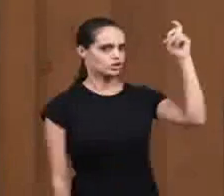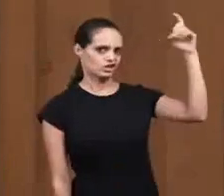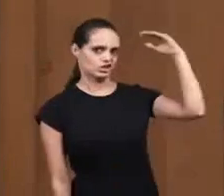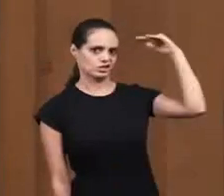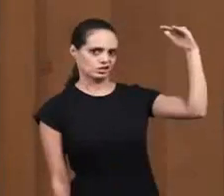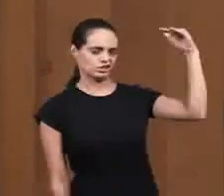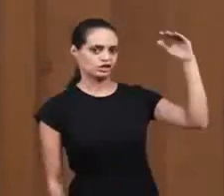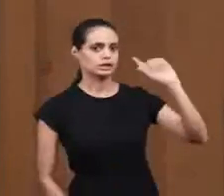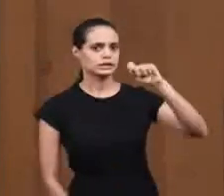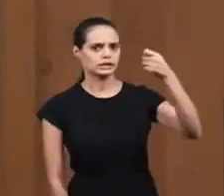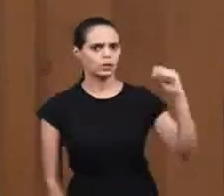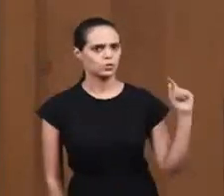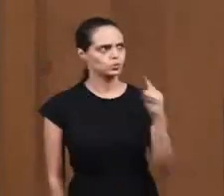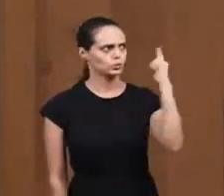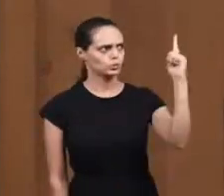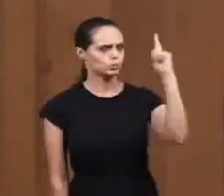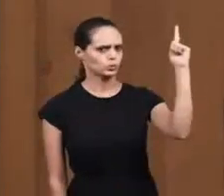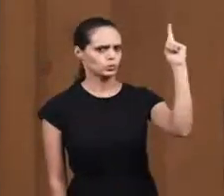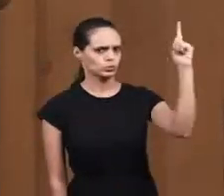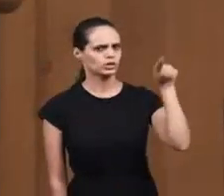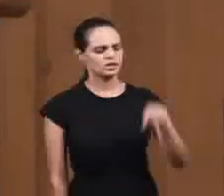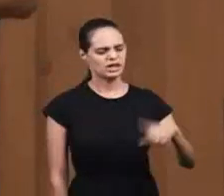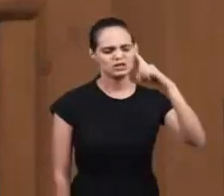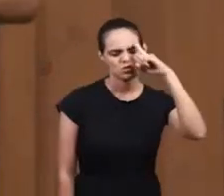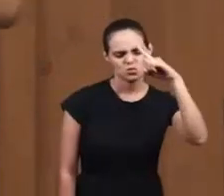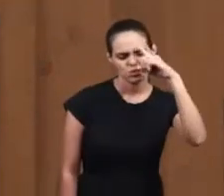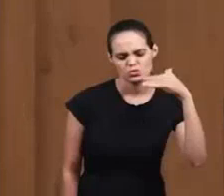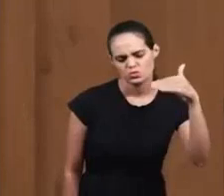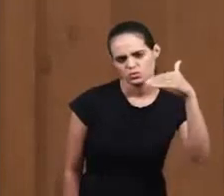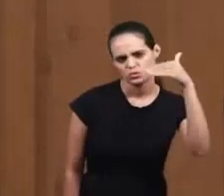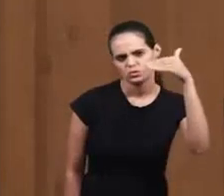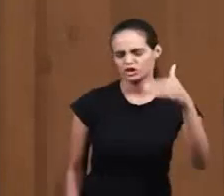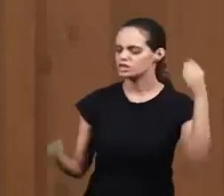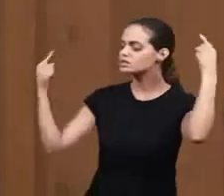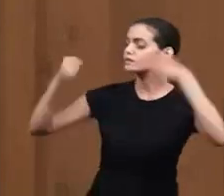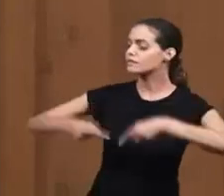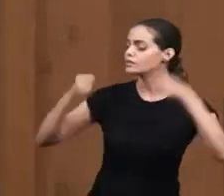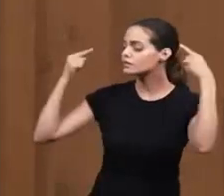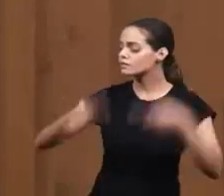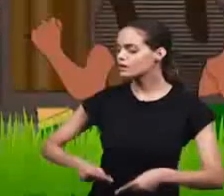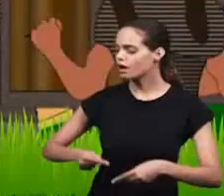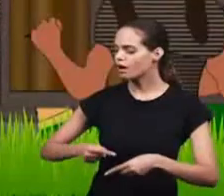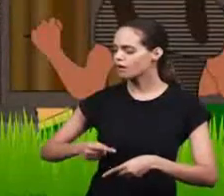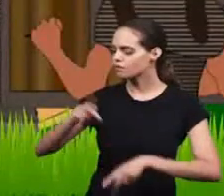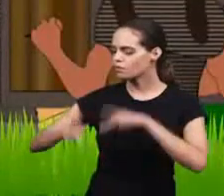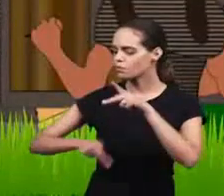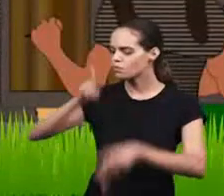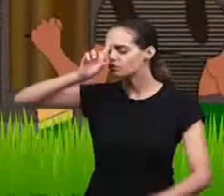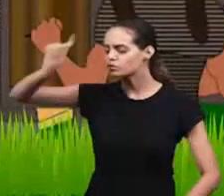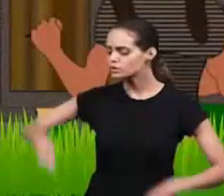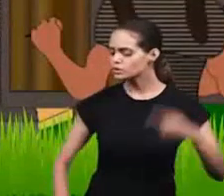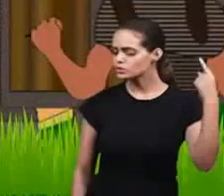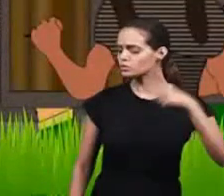einen Soldaten, das war ein Riese Goliath, und täglich forderte er das Volk Gottes